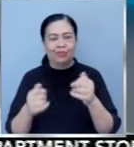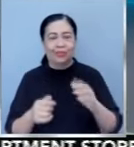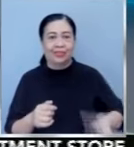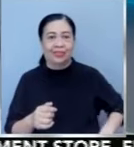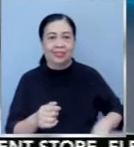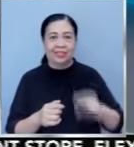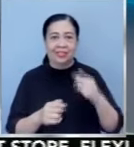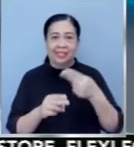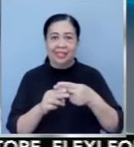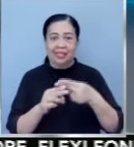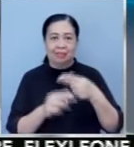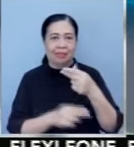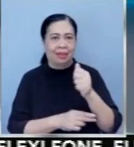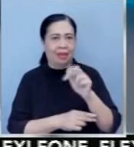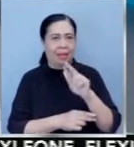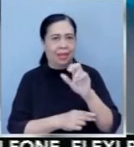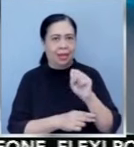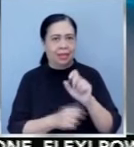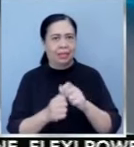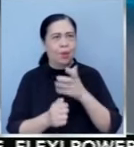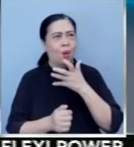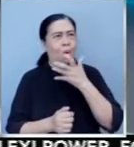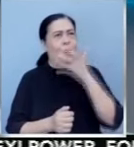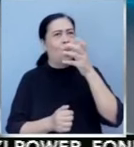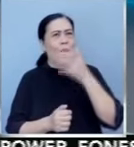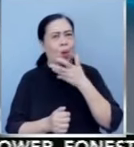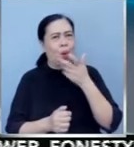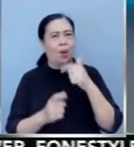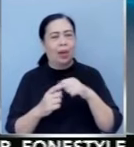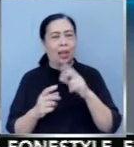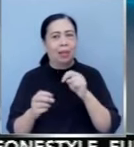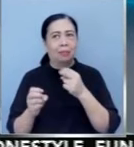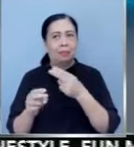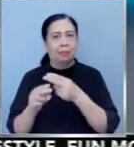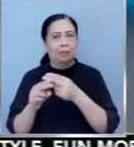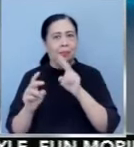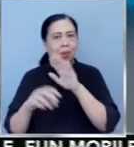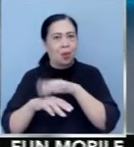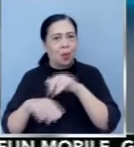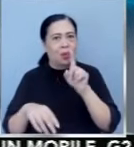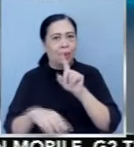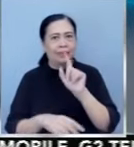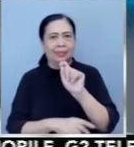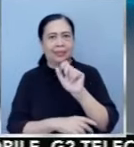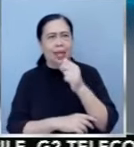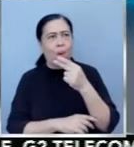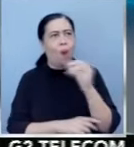Harris, lumalaban sa pag-alulong kapag may sumisigaw ng taho.